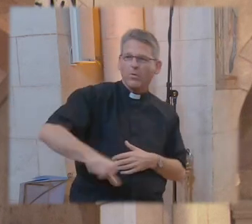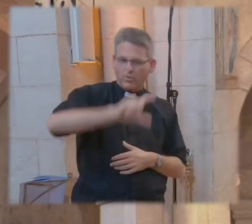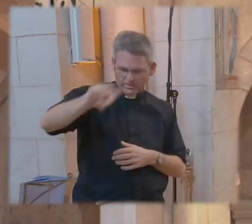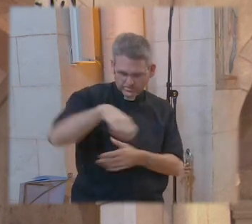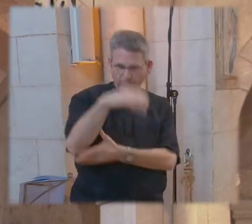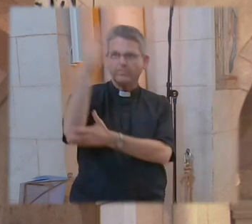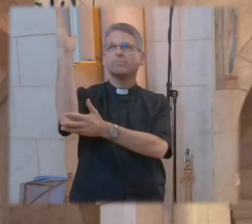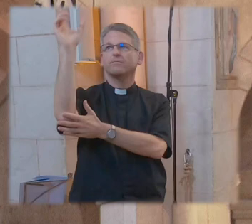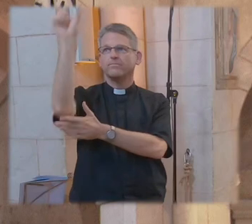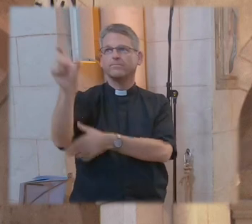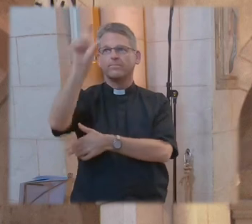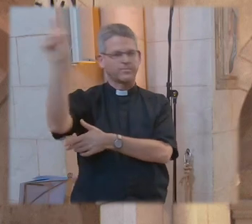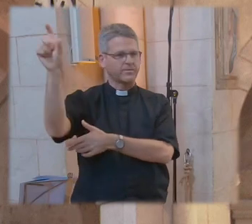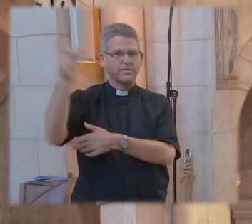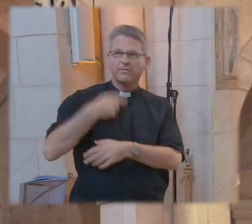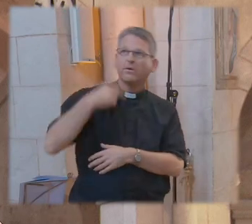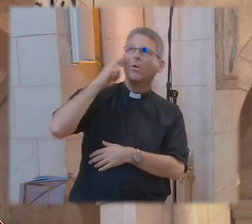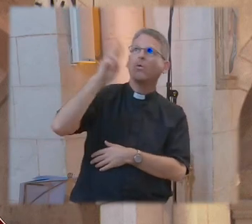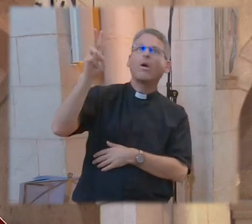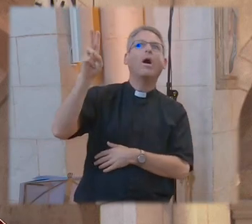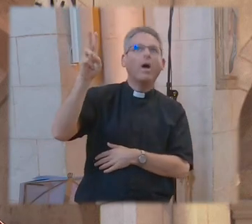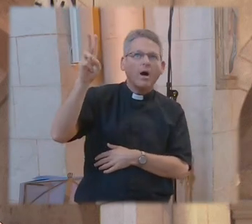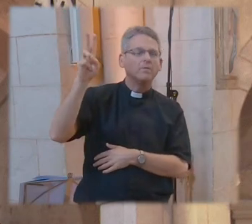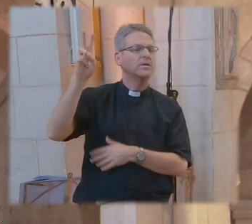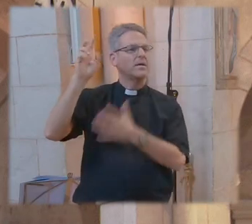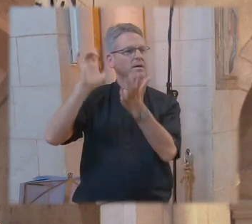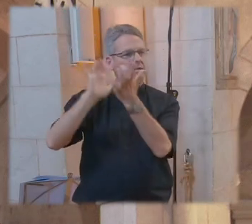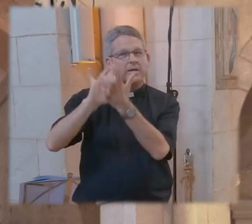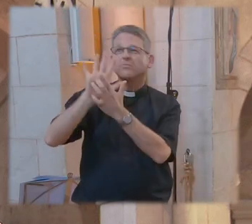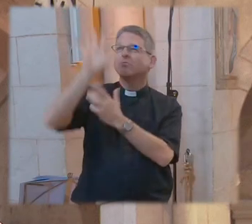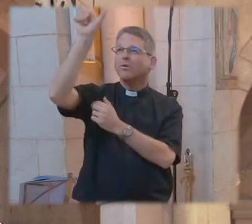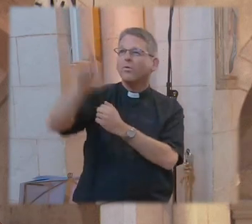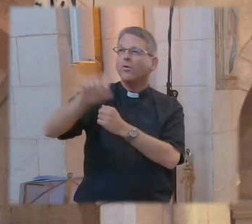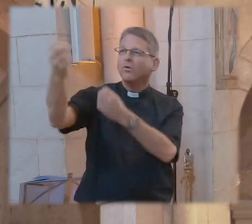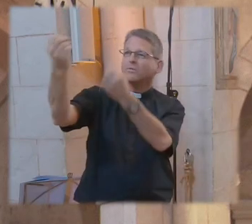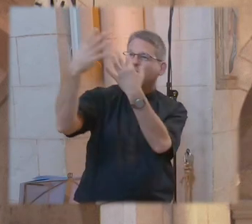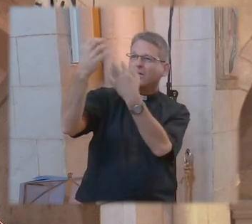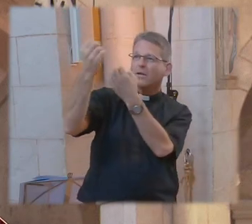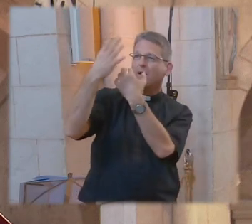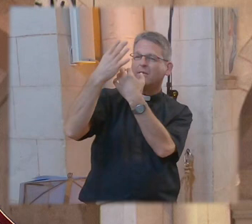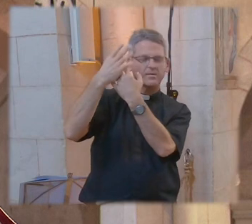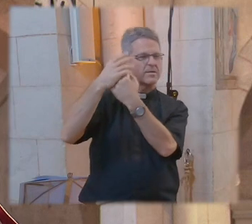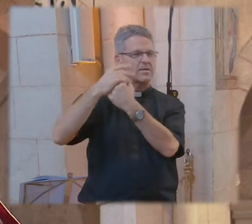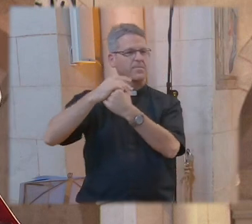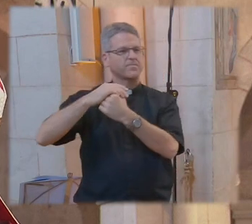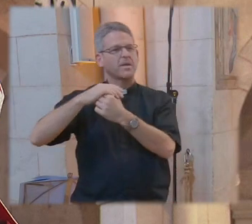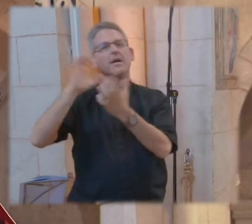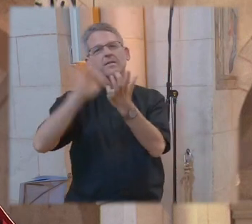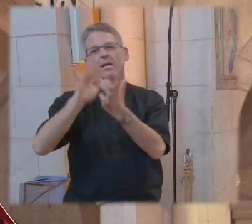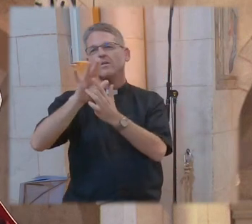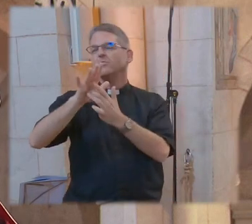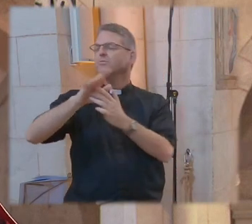Das Kreuz Jesu schenkt uns die wunderbare Botschaft: Wer bis in den Tod hinein von Jesus